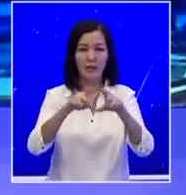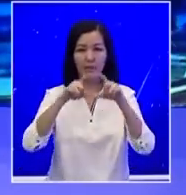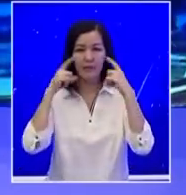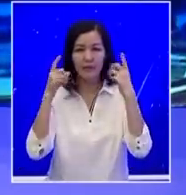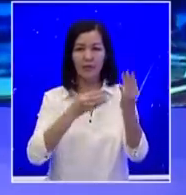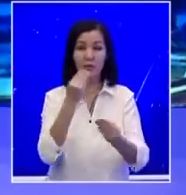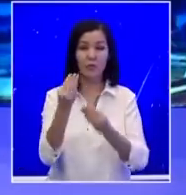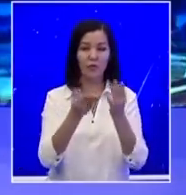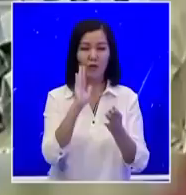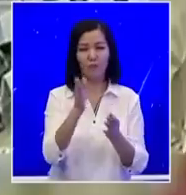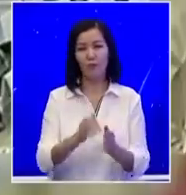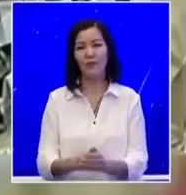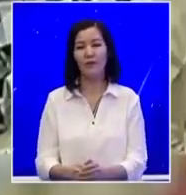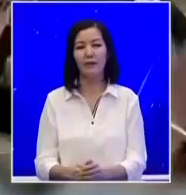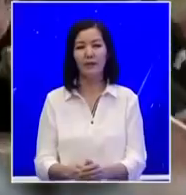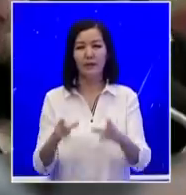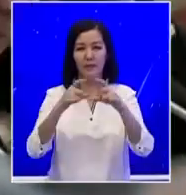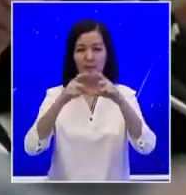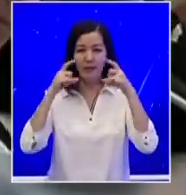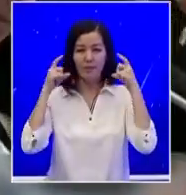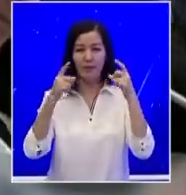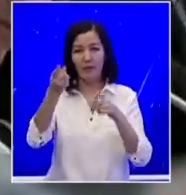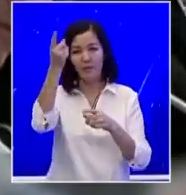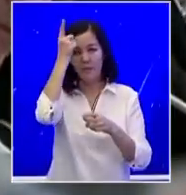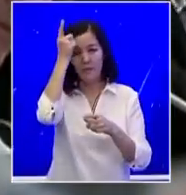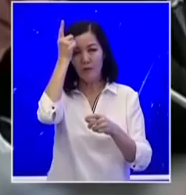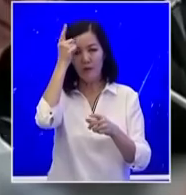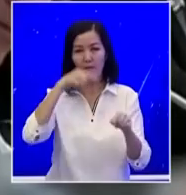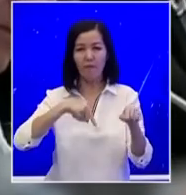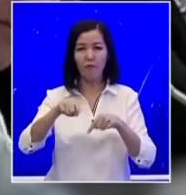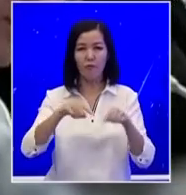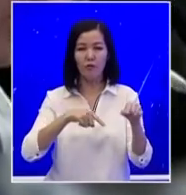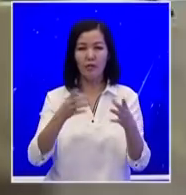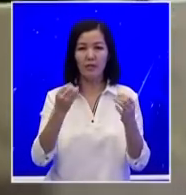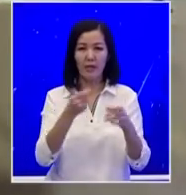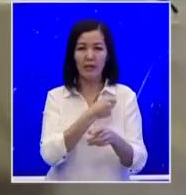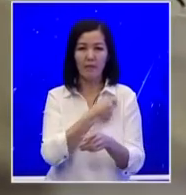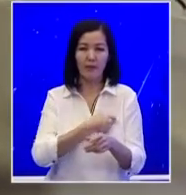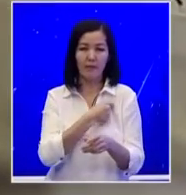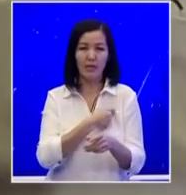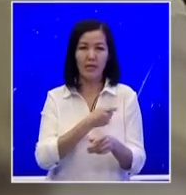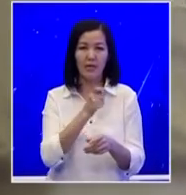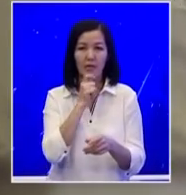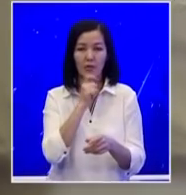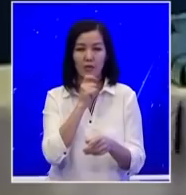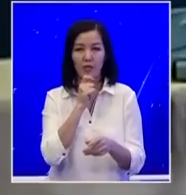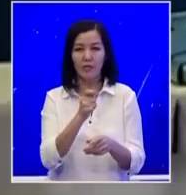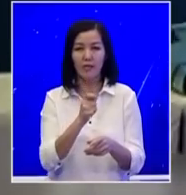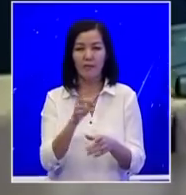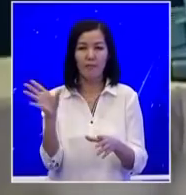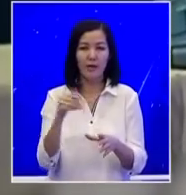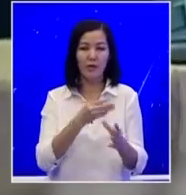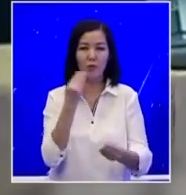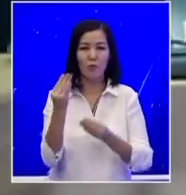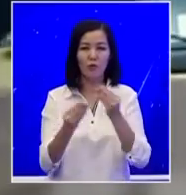киіп шықпақ. Бетпердені неміс Бундеслигасында ойнайтын футболшылардан бөлек, бапкерлер, төрешілер мен матч қызметкерлеріне дейін кию